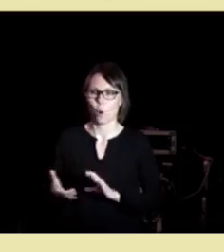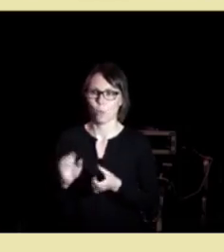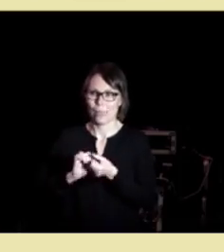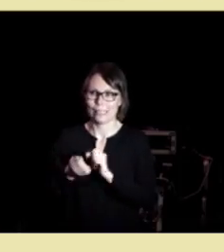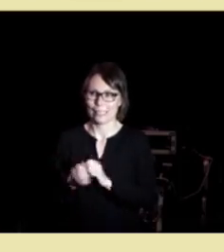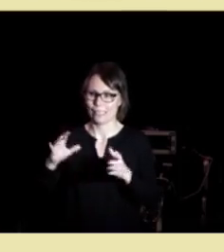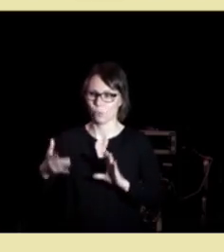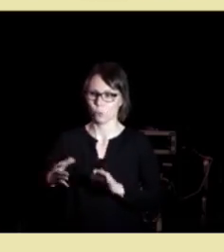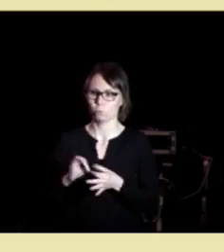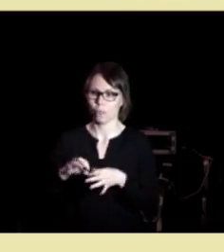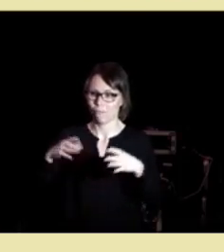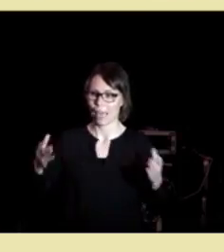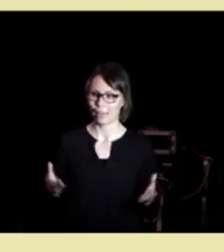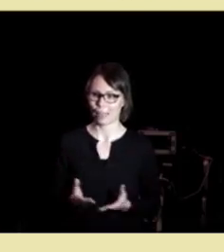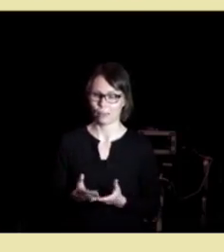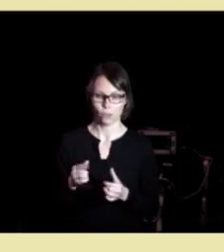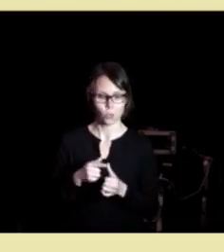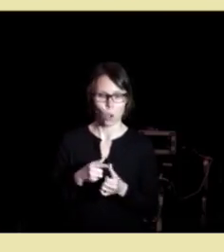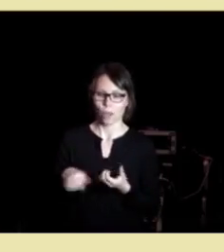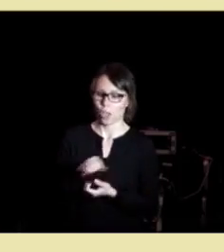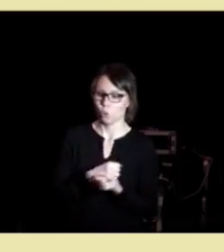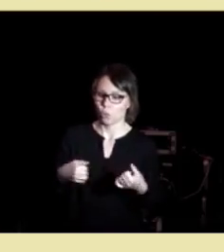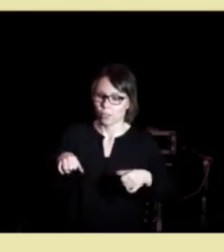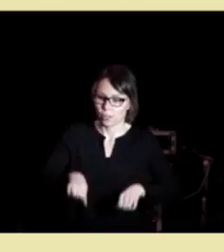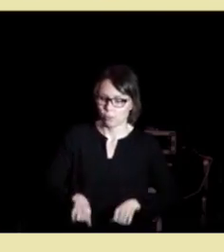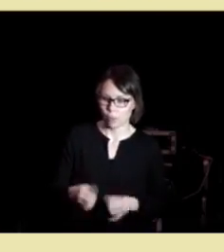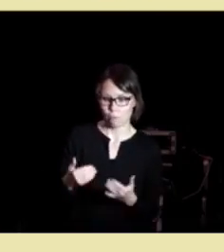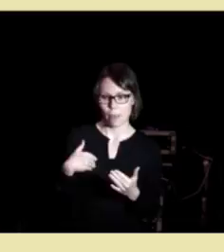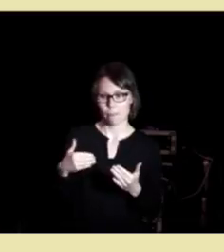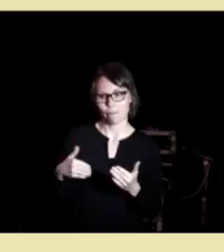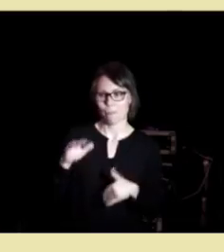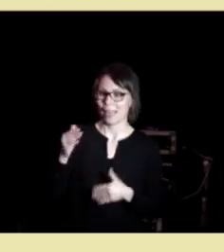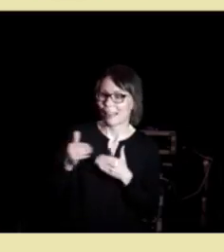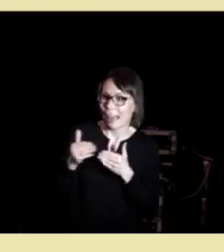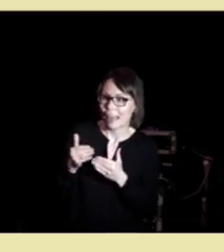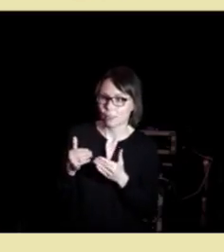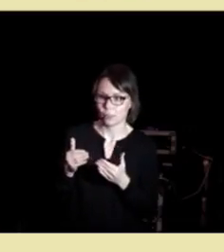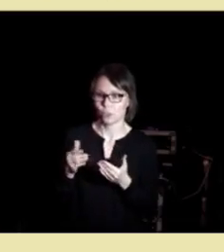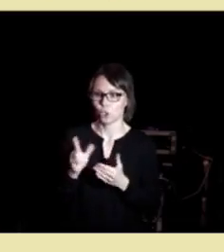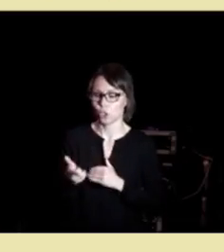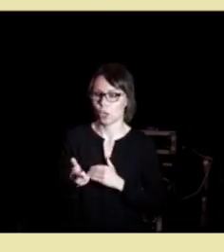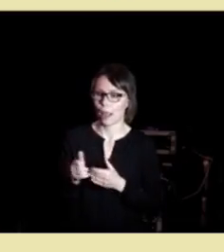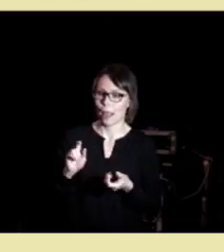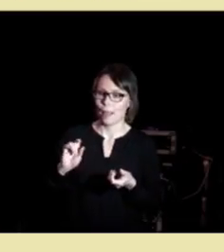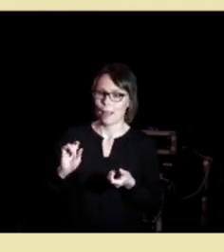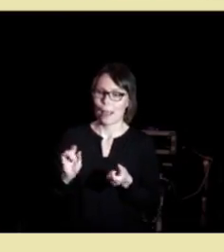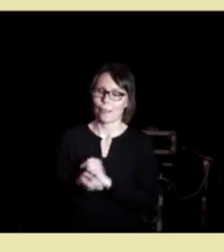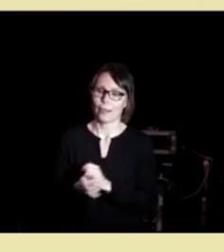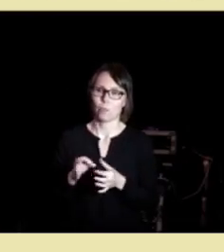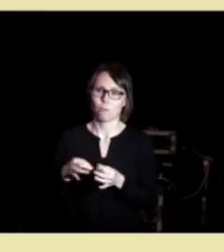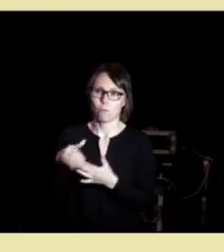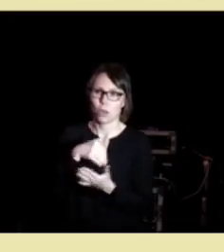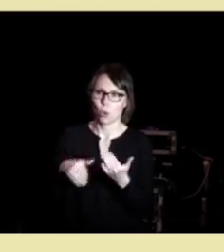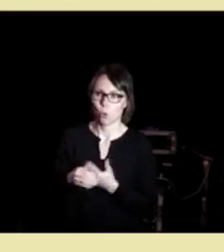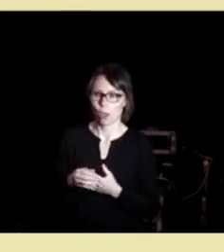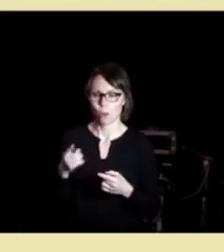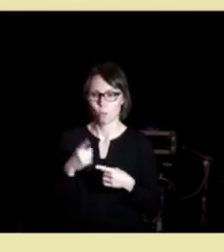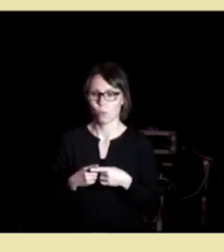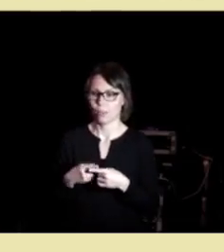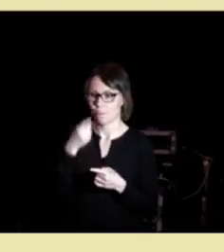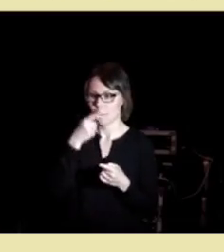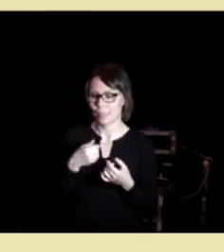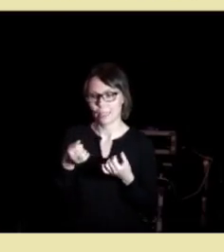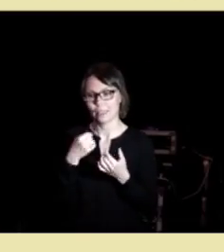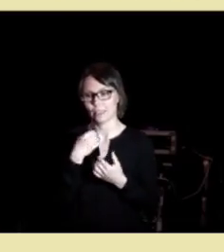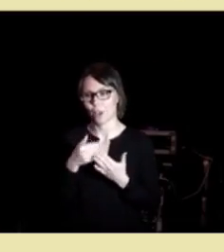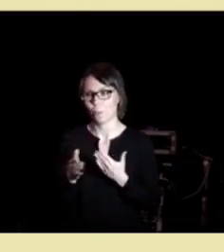verden, så både naturkatastrofer kommer nærmere på grunn av endringer i miljøet, og det menneskeskapte